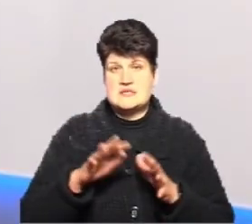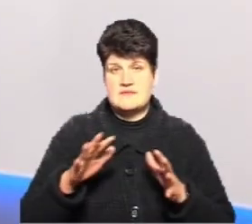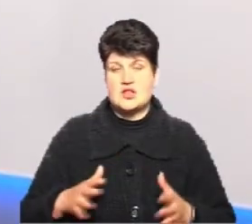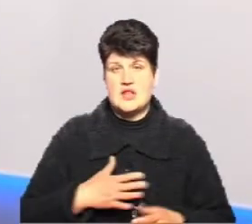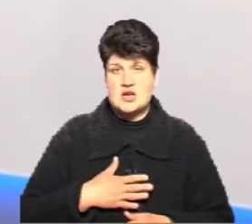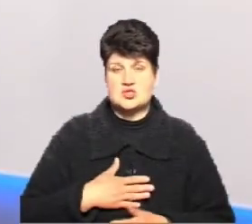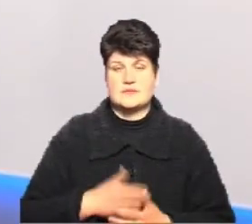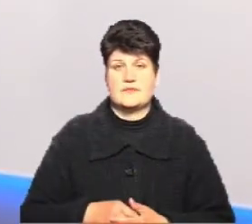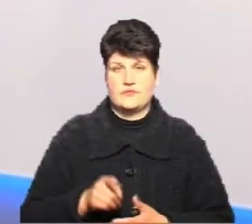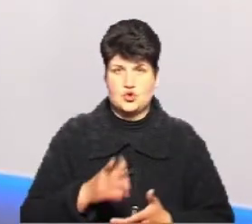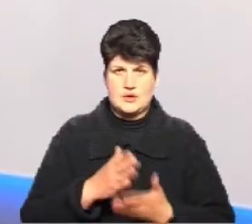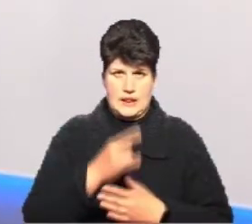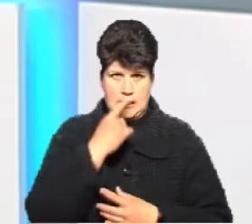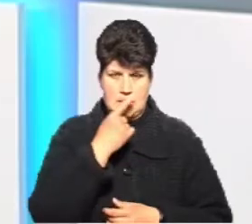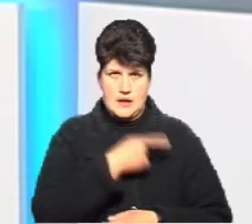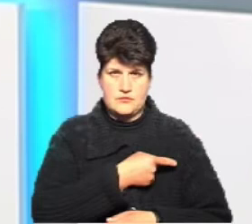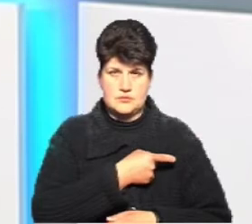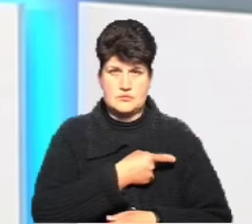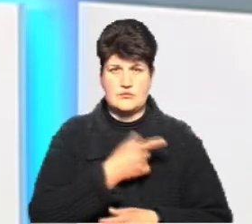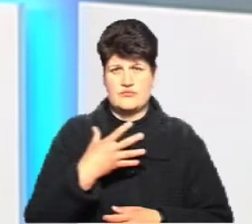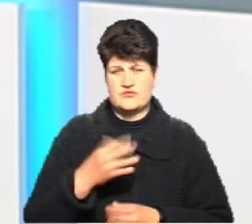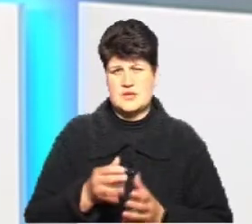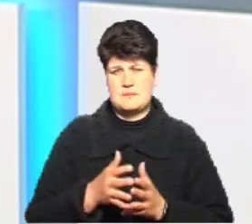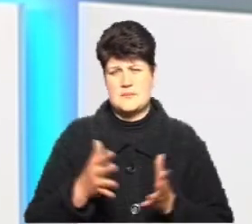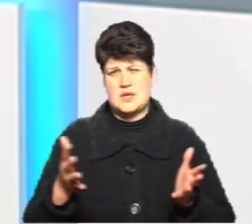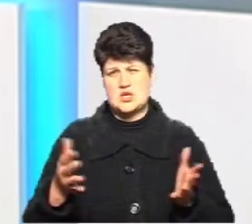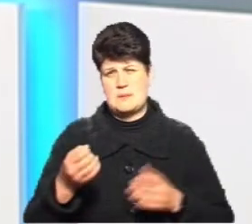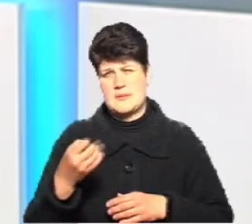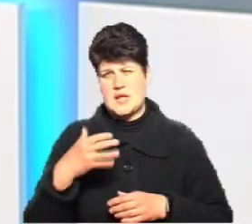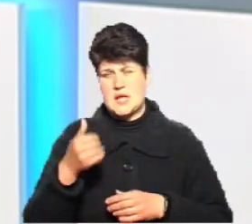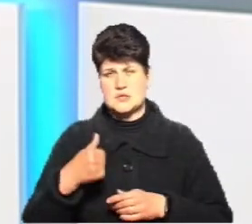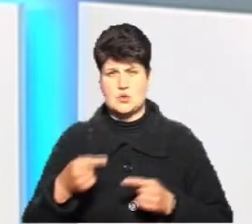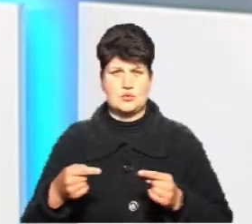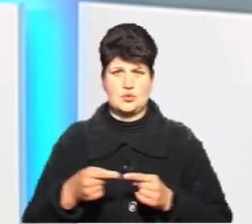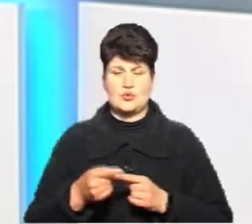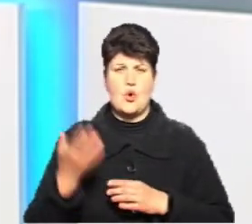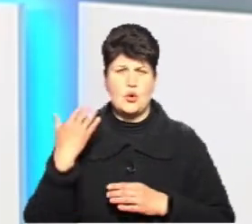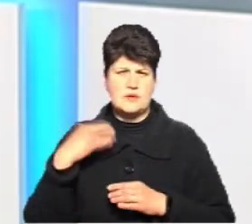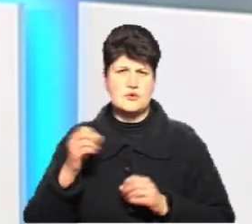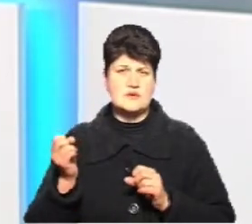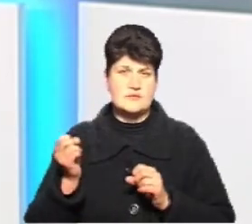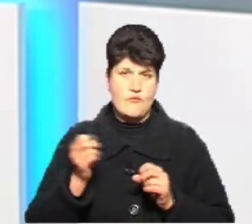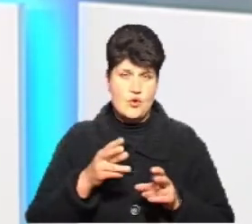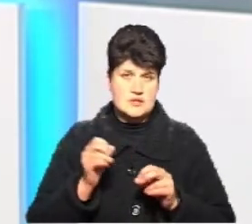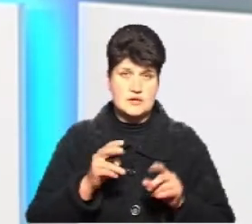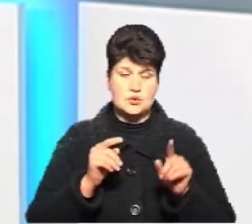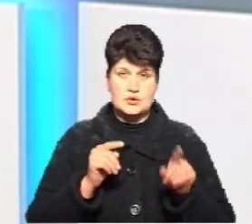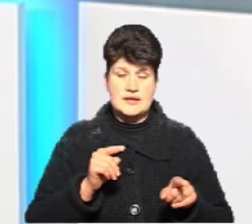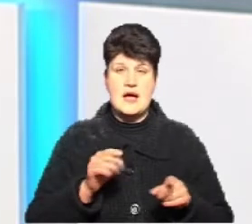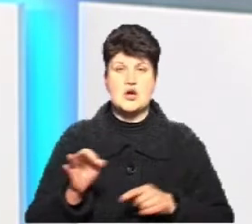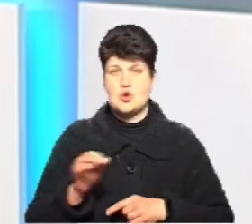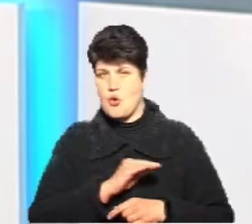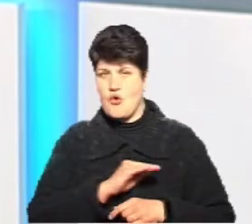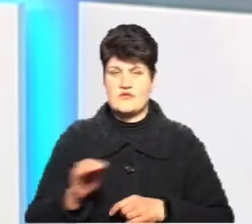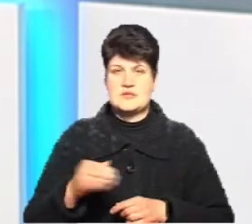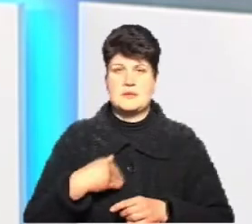десь недавно, я так розумію? Ну що, вже більше ніж 15 років точно. Ще воно колись туди звозилося, але, але так, щоб офіційно ми доробили